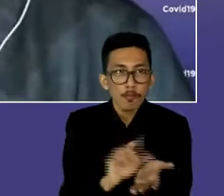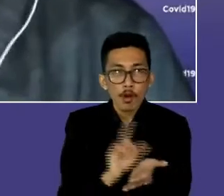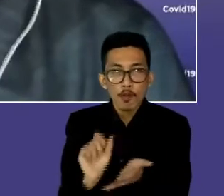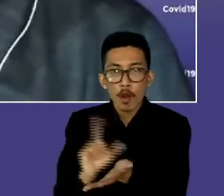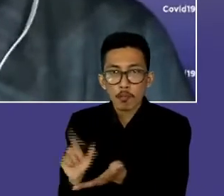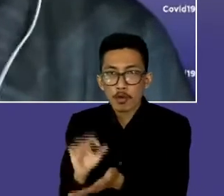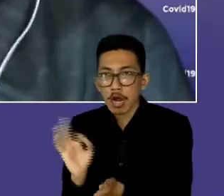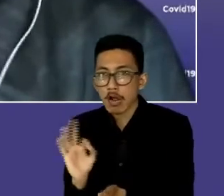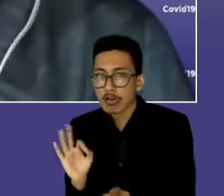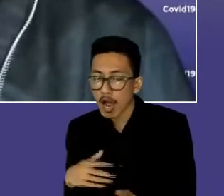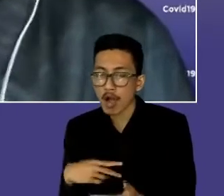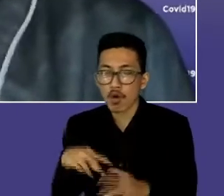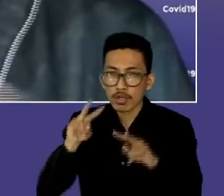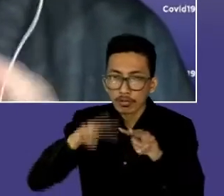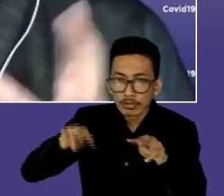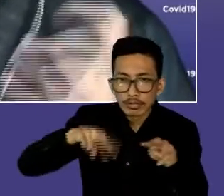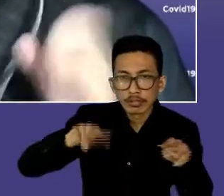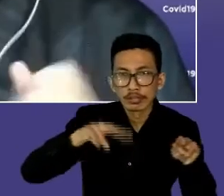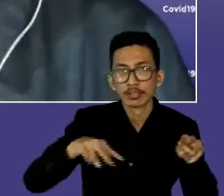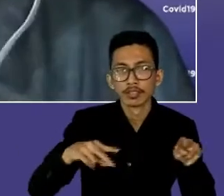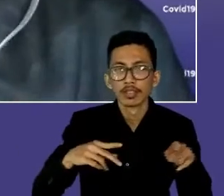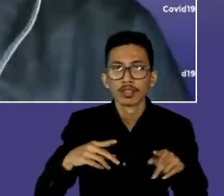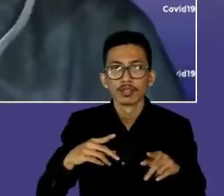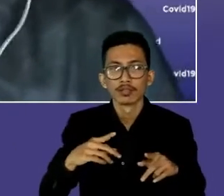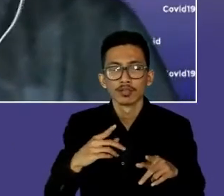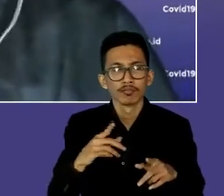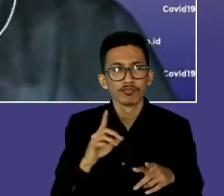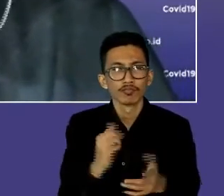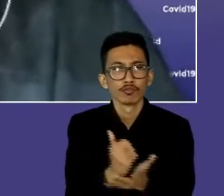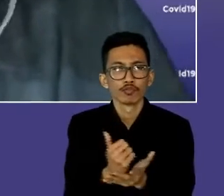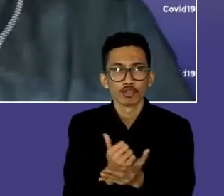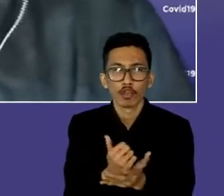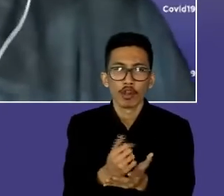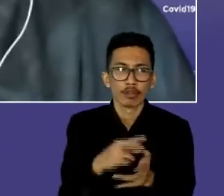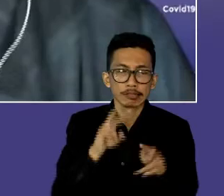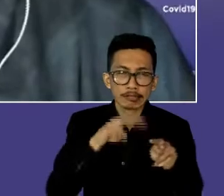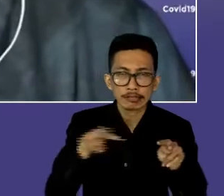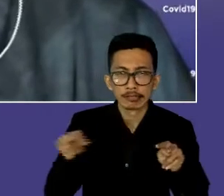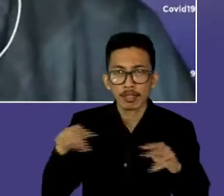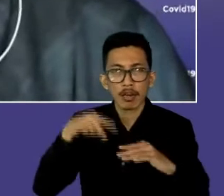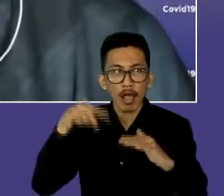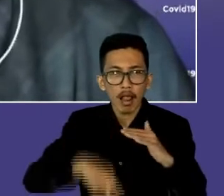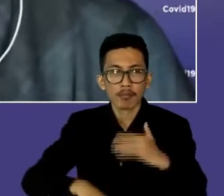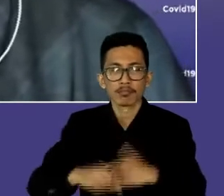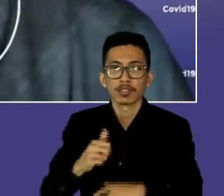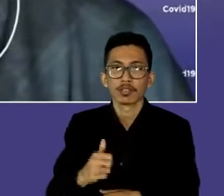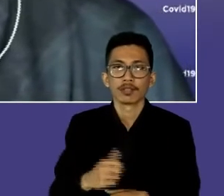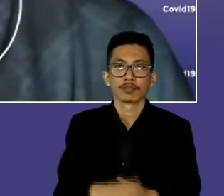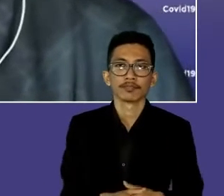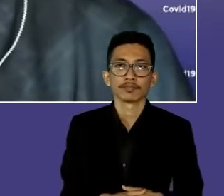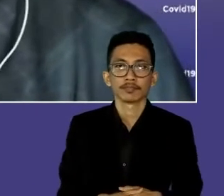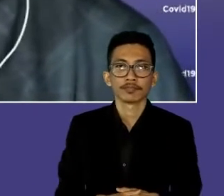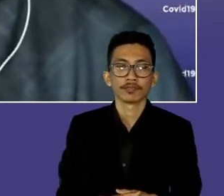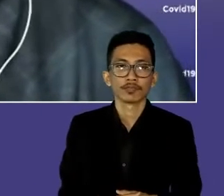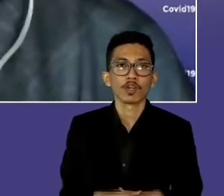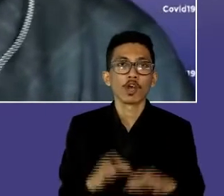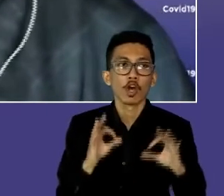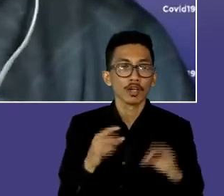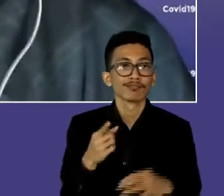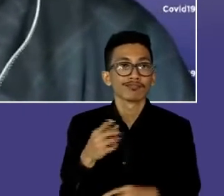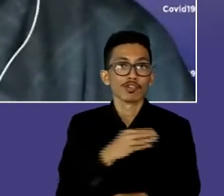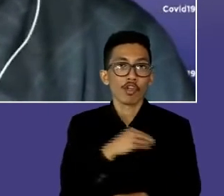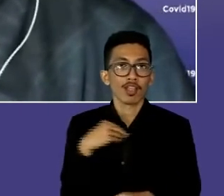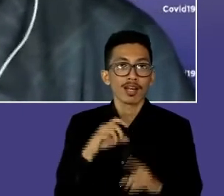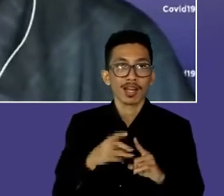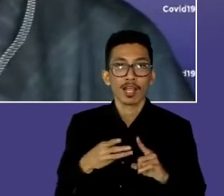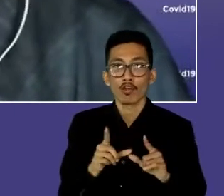itu juga kita lihat, itu yang lebih lebih precise untuk mengukur. Nah, jadi ini udah dijelasin sama Dr. Dewi ya, jadi kita